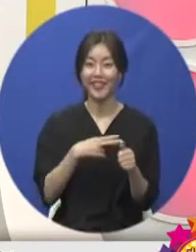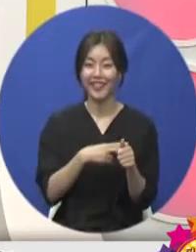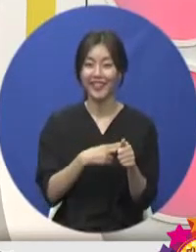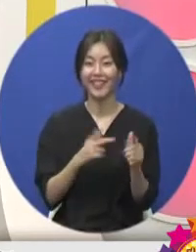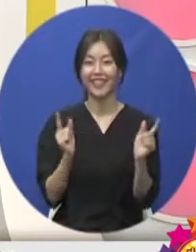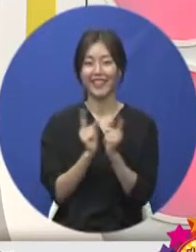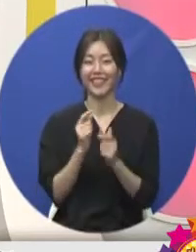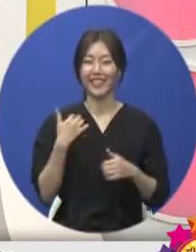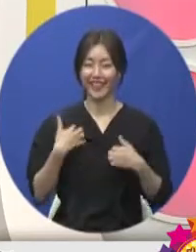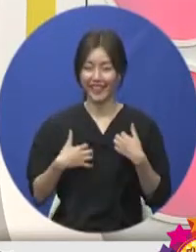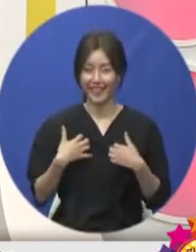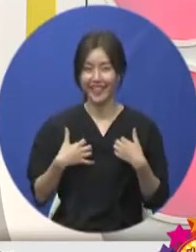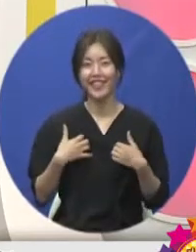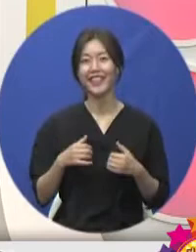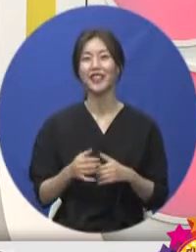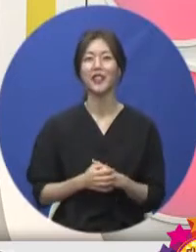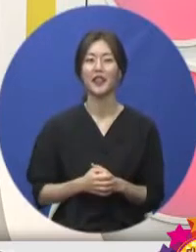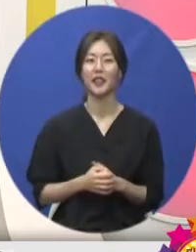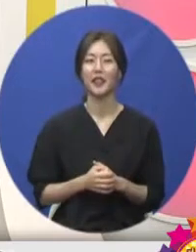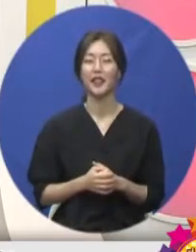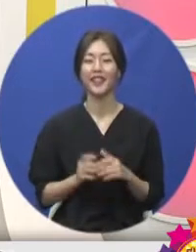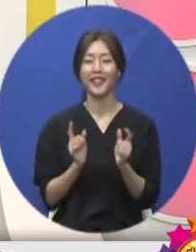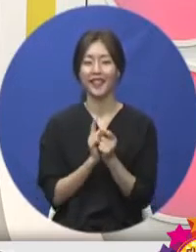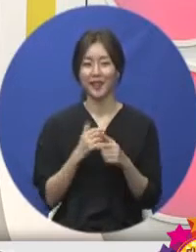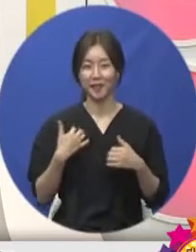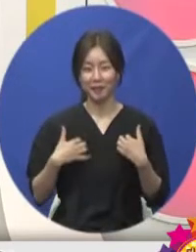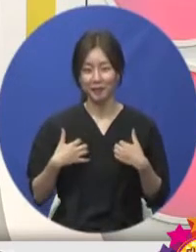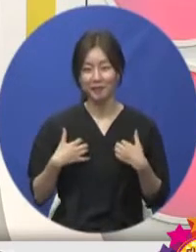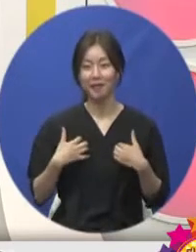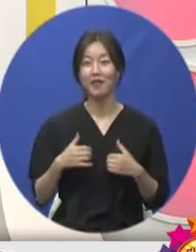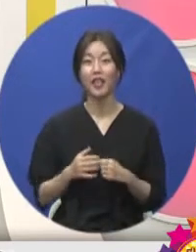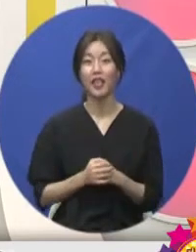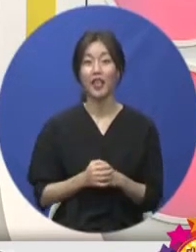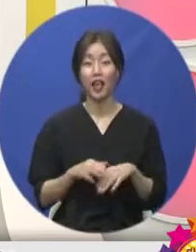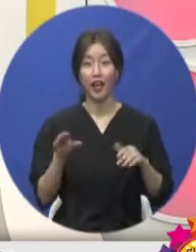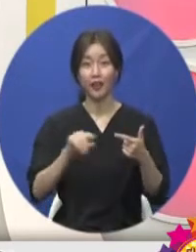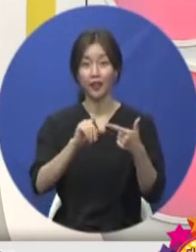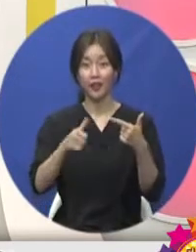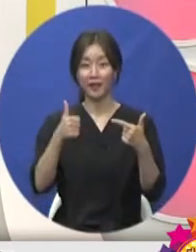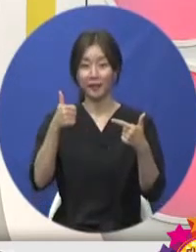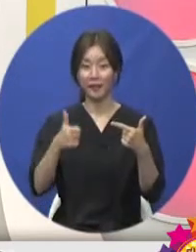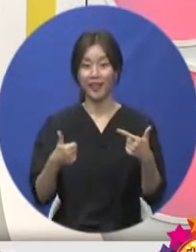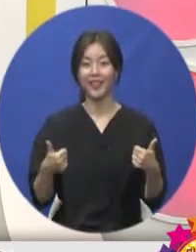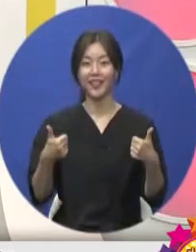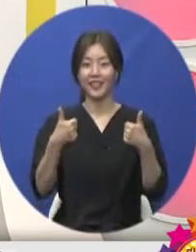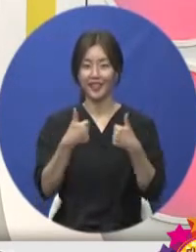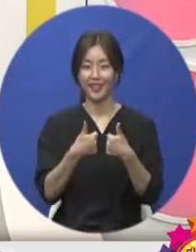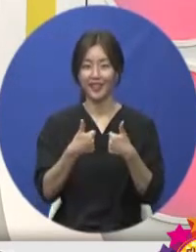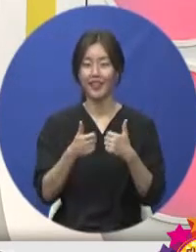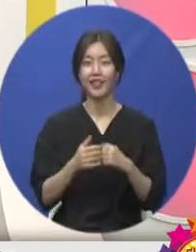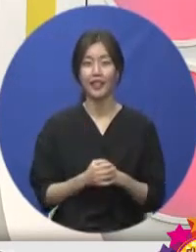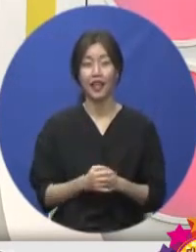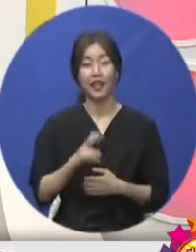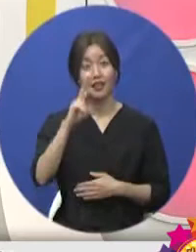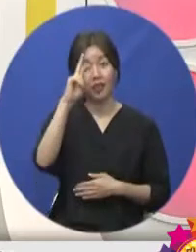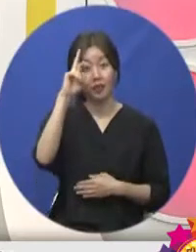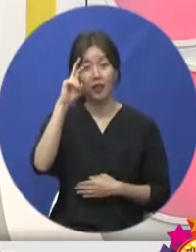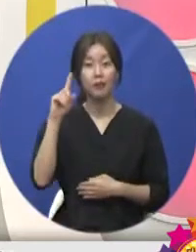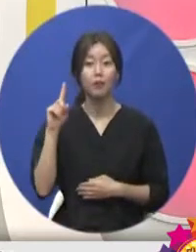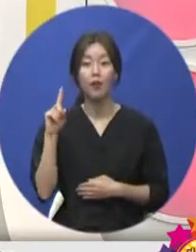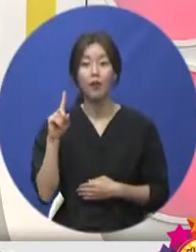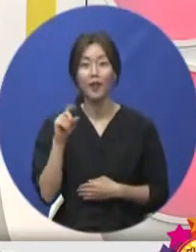네, 반갑습니다. 반갑습니다, 아버님. 네, 반갑습니다. 아, 오늘이 월말 결산인데요. 네. 점심에는 뭐